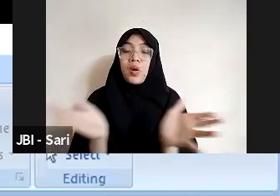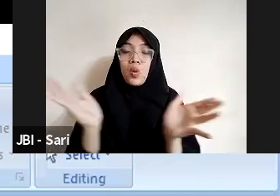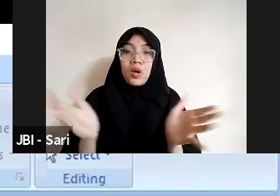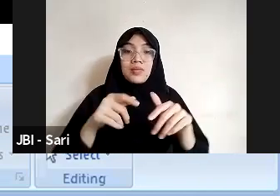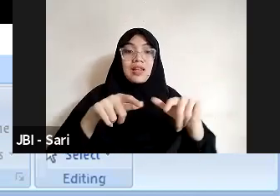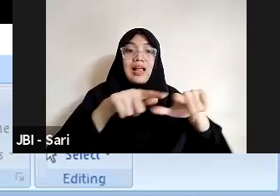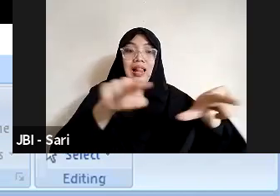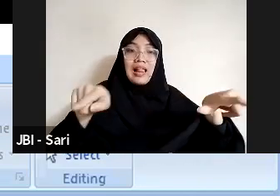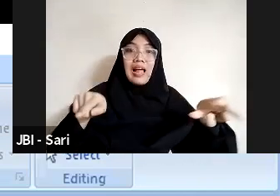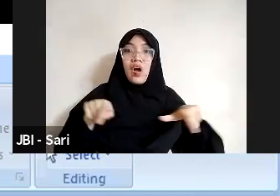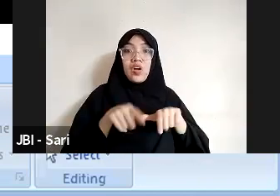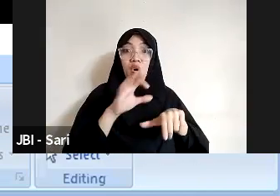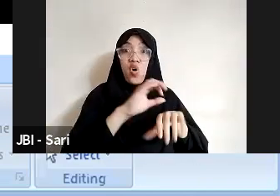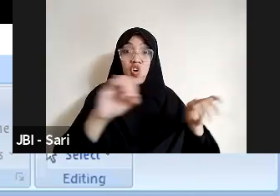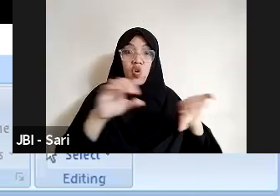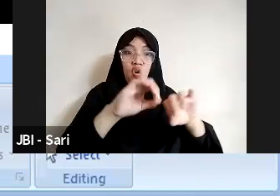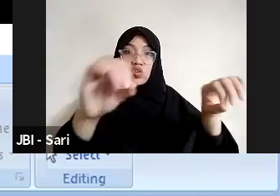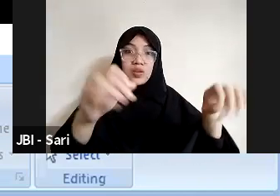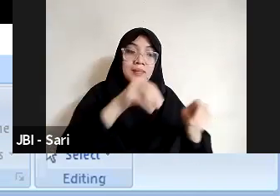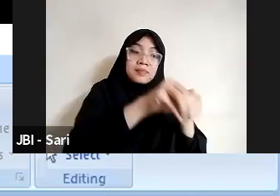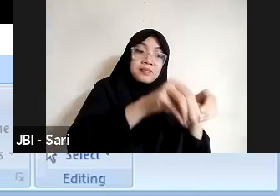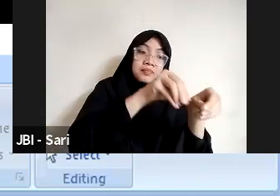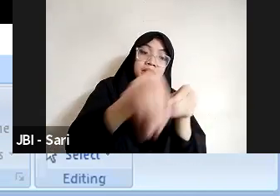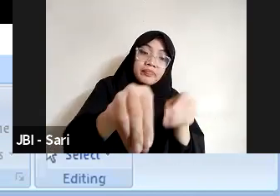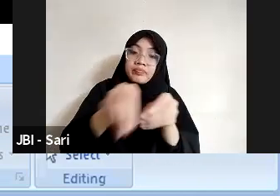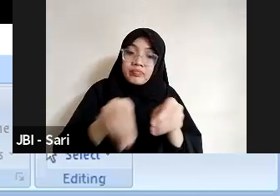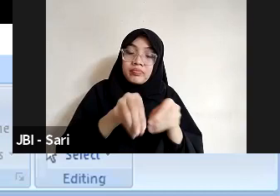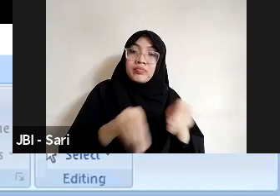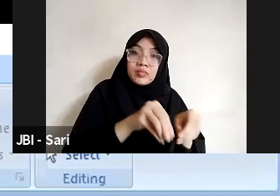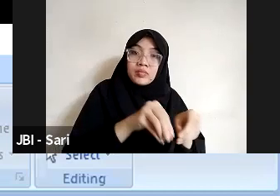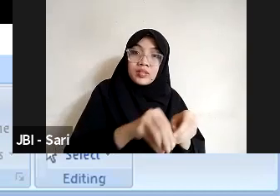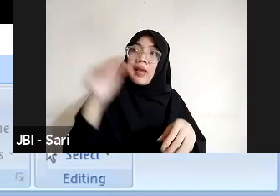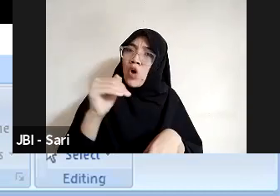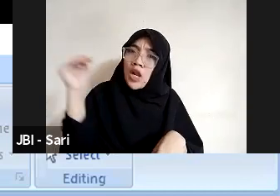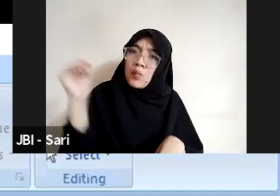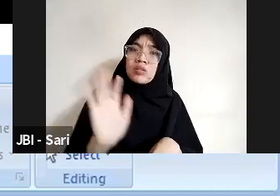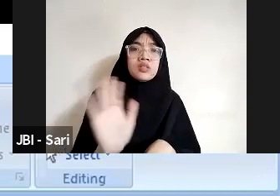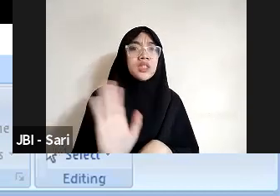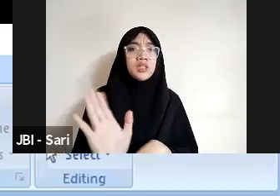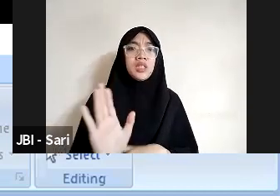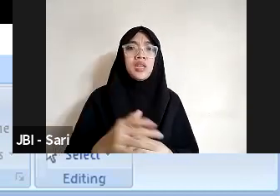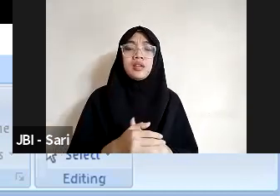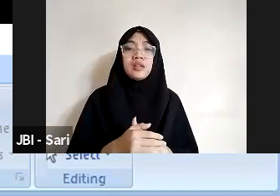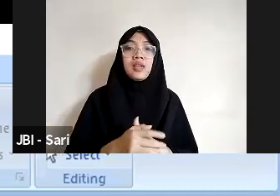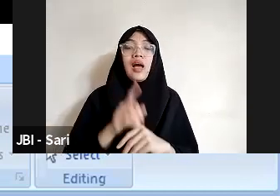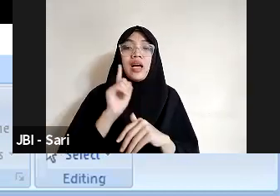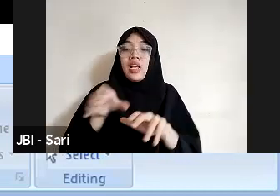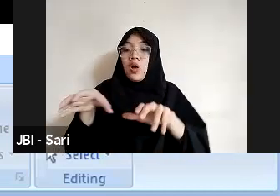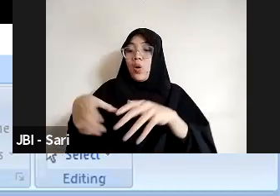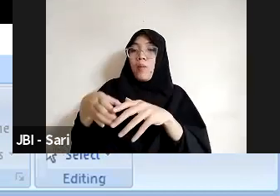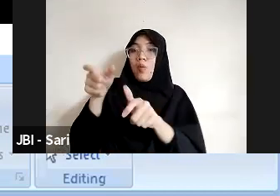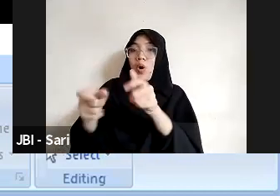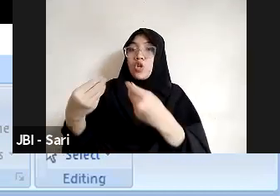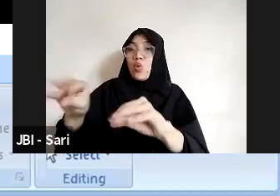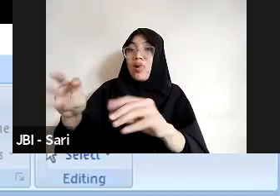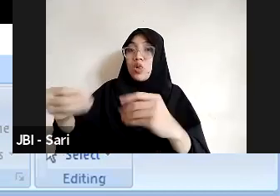ditanami sehingga kita tidak perlu impor, kira-kira begitu. Jadi ada ada sekelompok pedagang yang memang